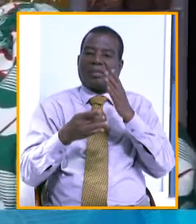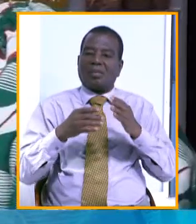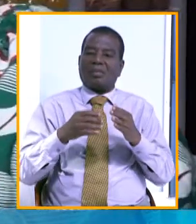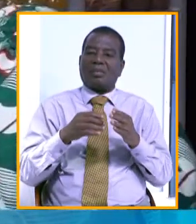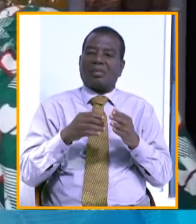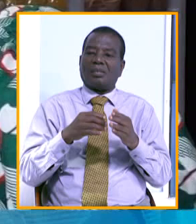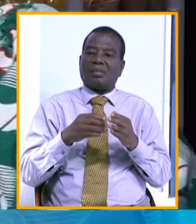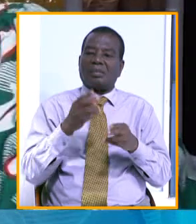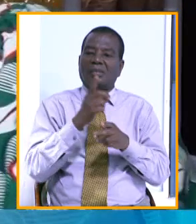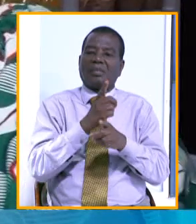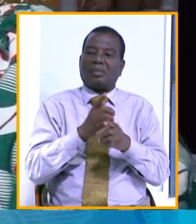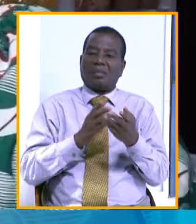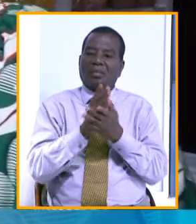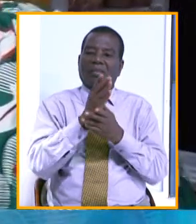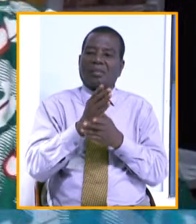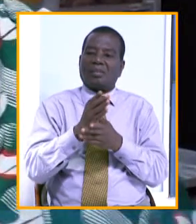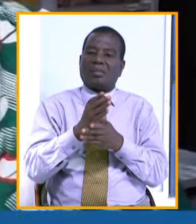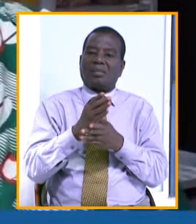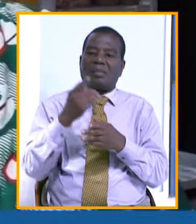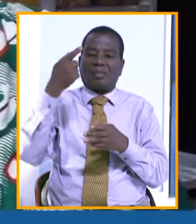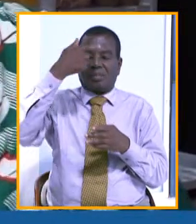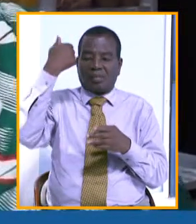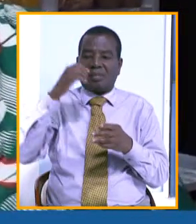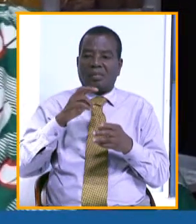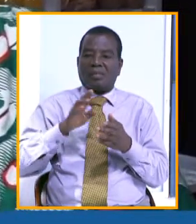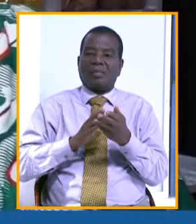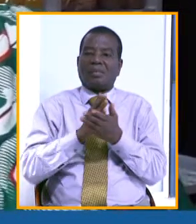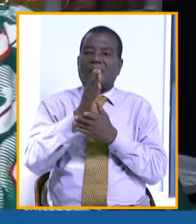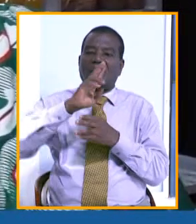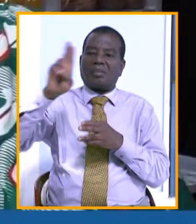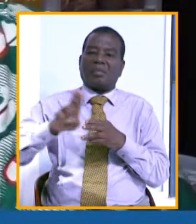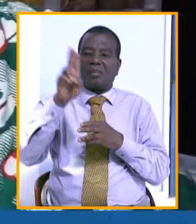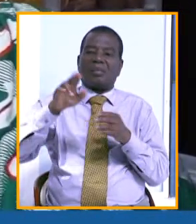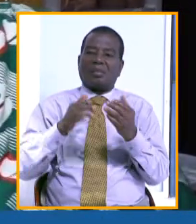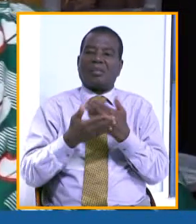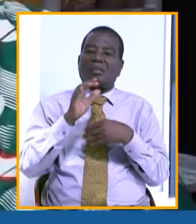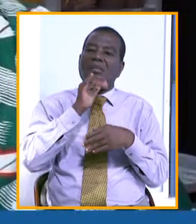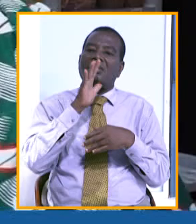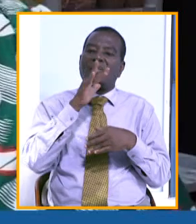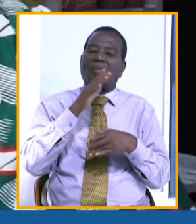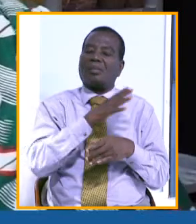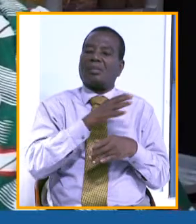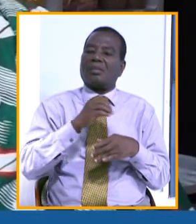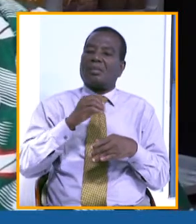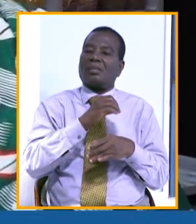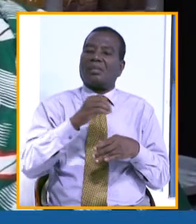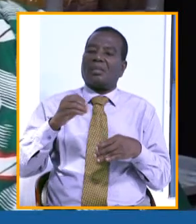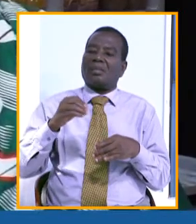qui est couramment utilisée par nos mamans, nos tantes, nos sœurs en cuisine.